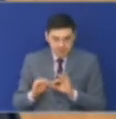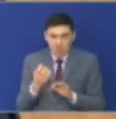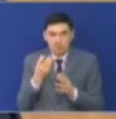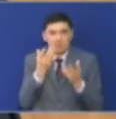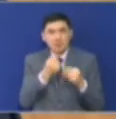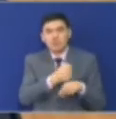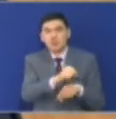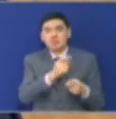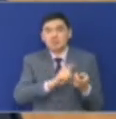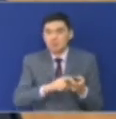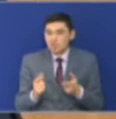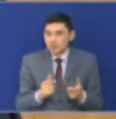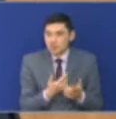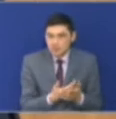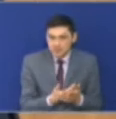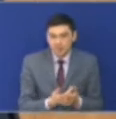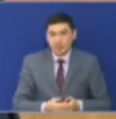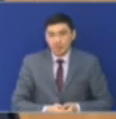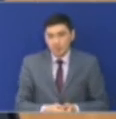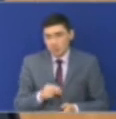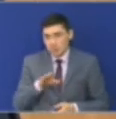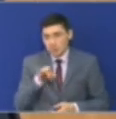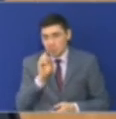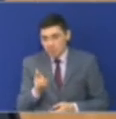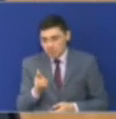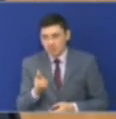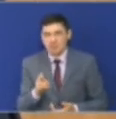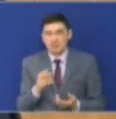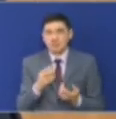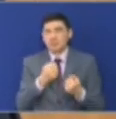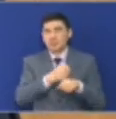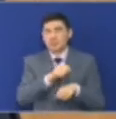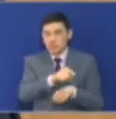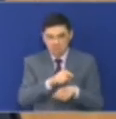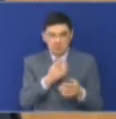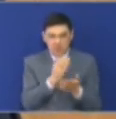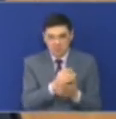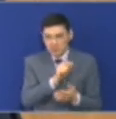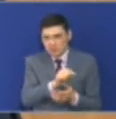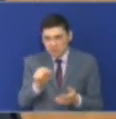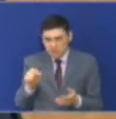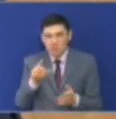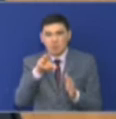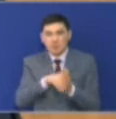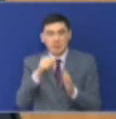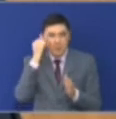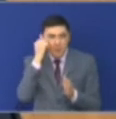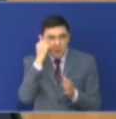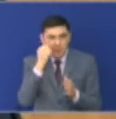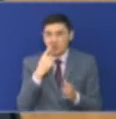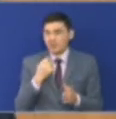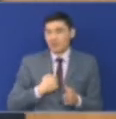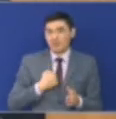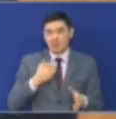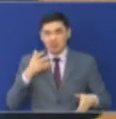Жеңіс саябағында ескерткіштердің тұғырларын жөндеу жұмыстары қарастырылған. Олар бүгінде аздап тозған. Бұлардың арасында құлап бара жатқан сарбаз